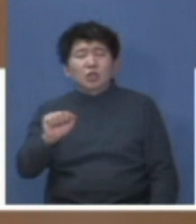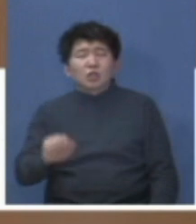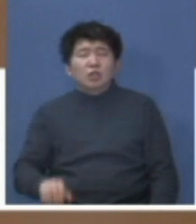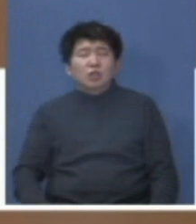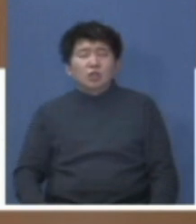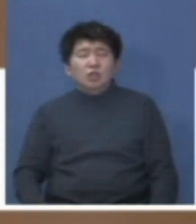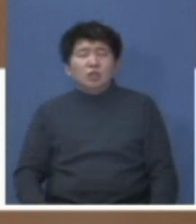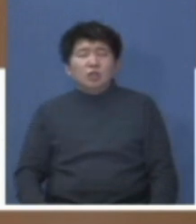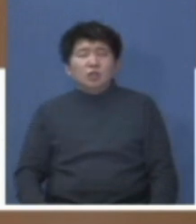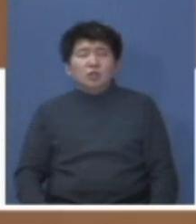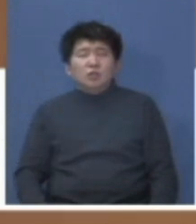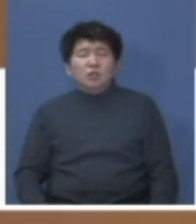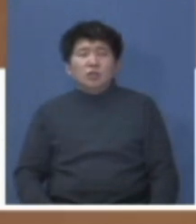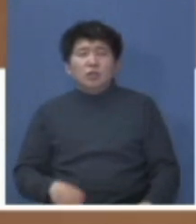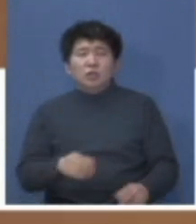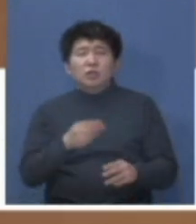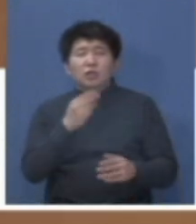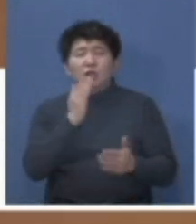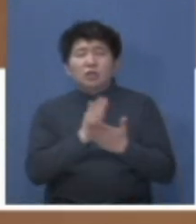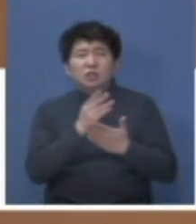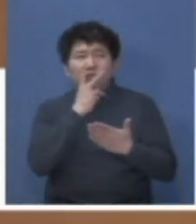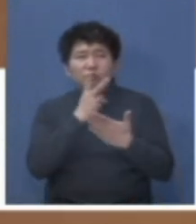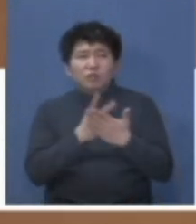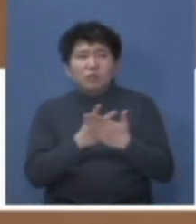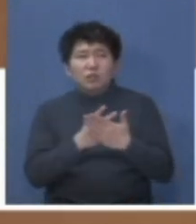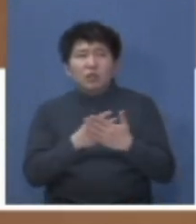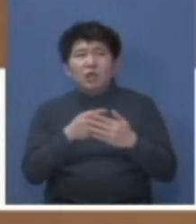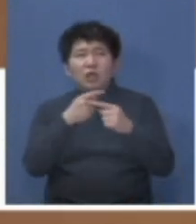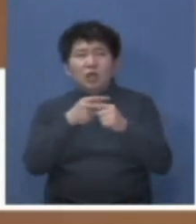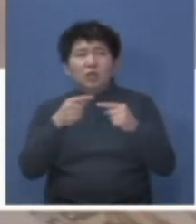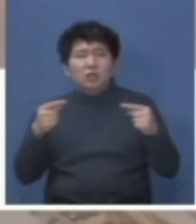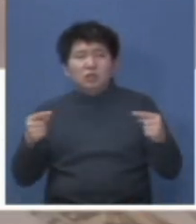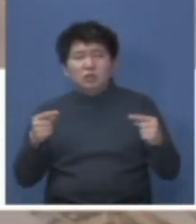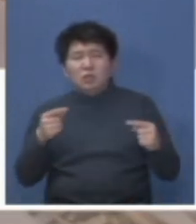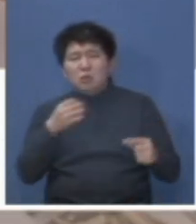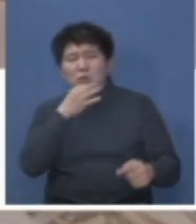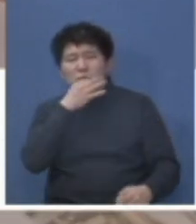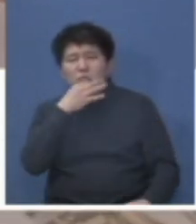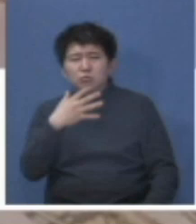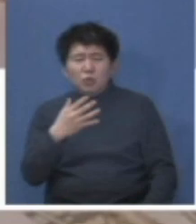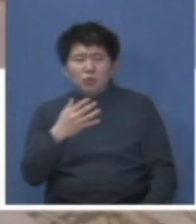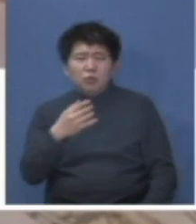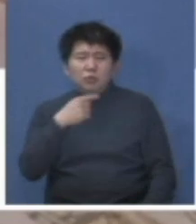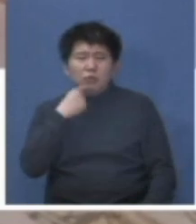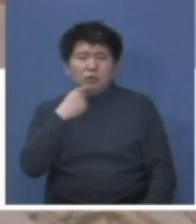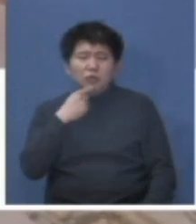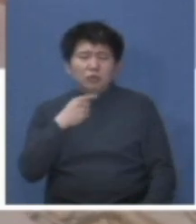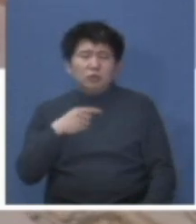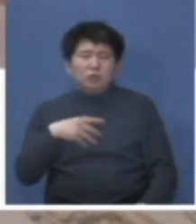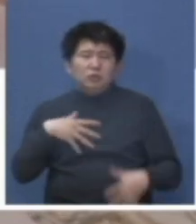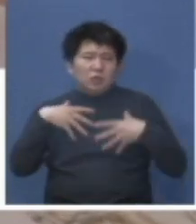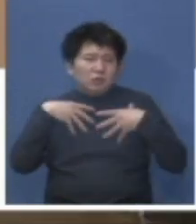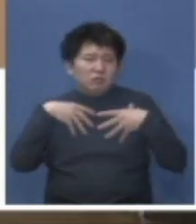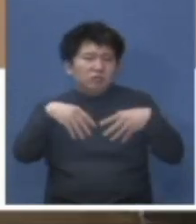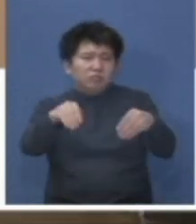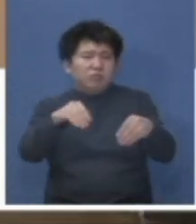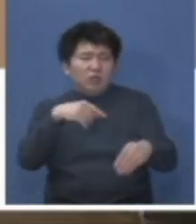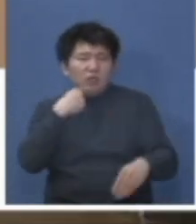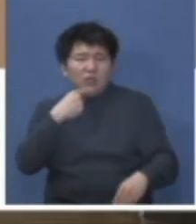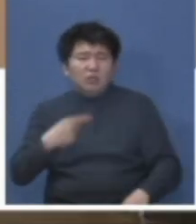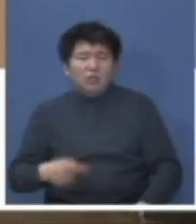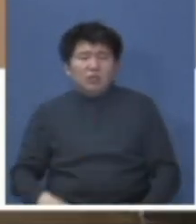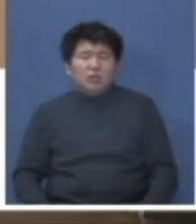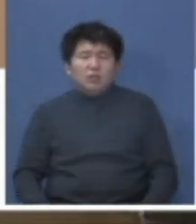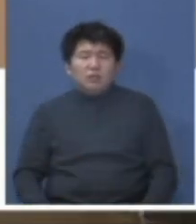мәселе. Жәндіктің бұл түрлері өсімдіктің кез келген түрмен қоректене береді, тиісінше егінге залал келтіреді. Былтырғы